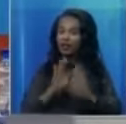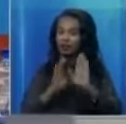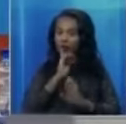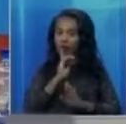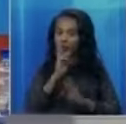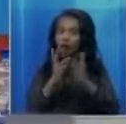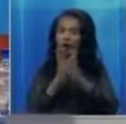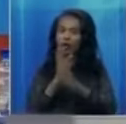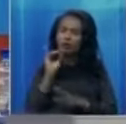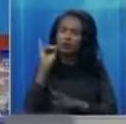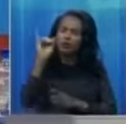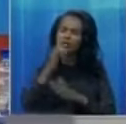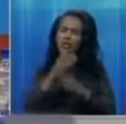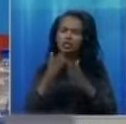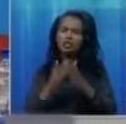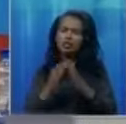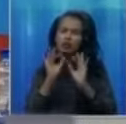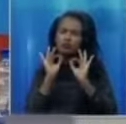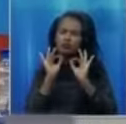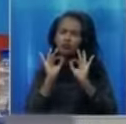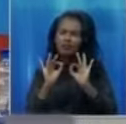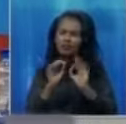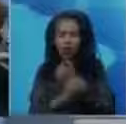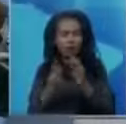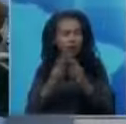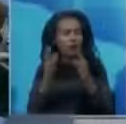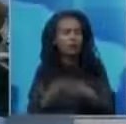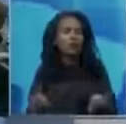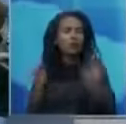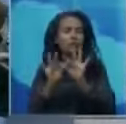ላይ በዚያ ደረጃ ምርጥ ቦታ መኖሩን እጠራጠራለሁ።